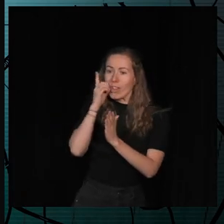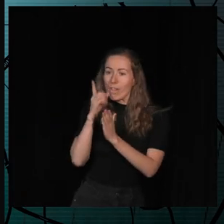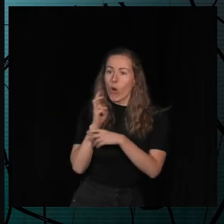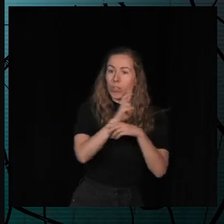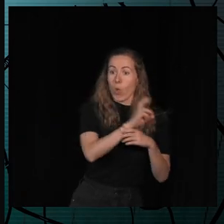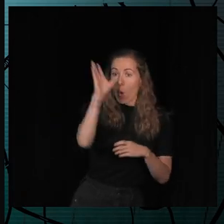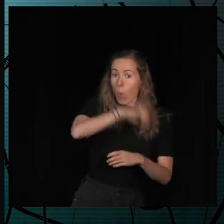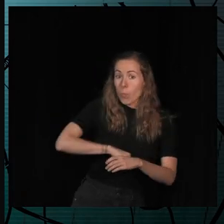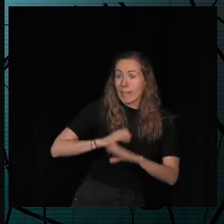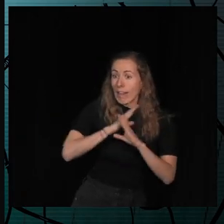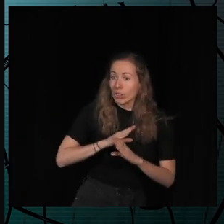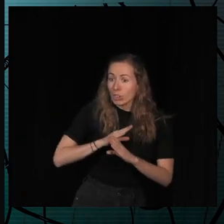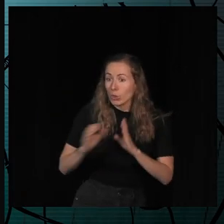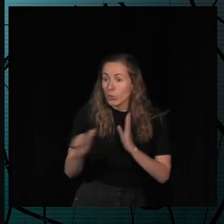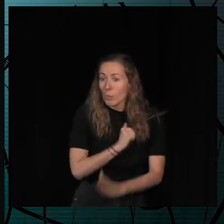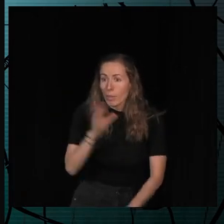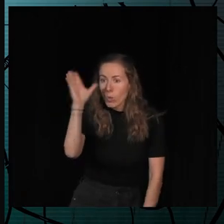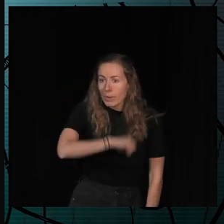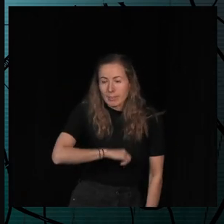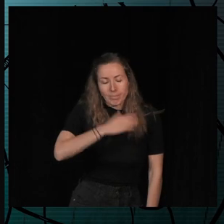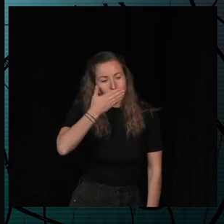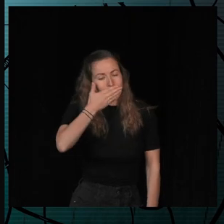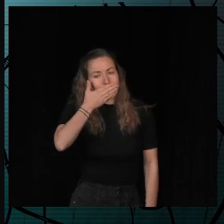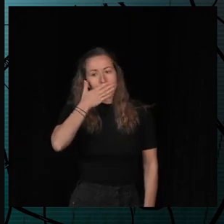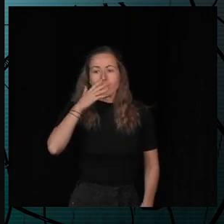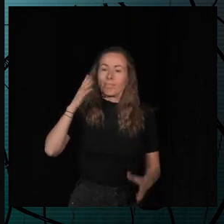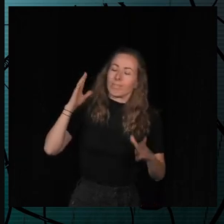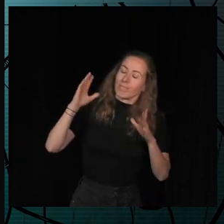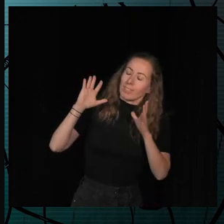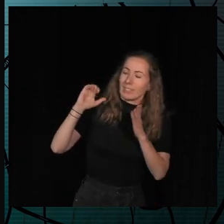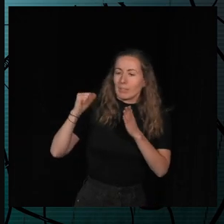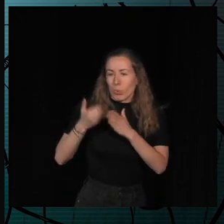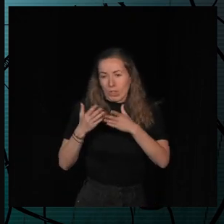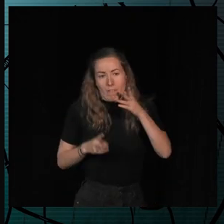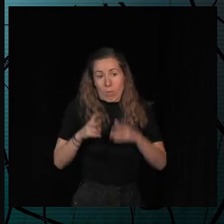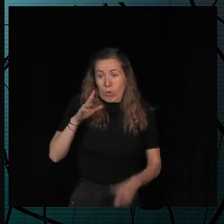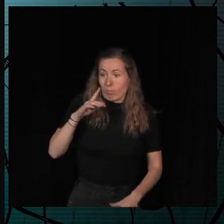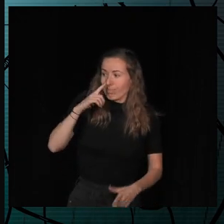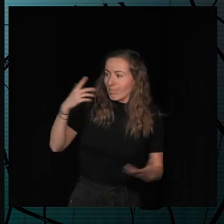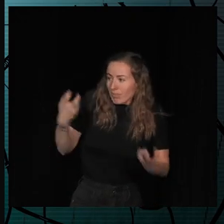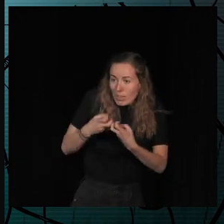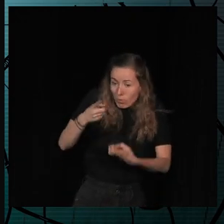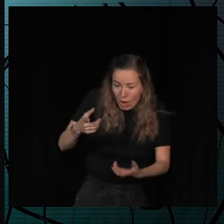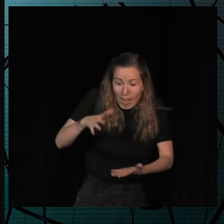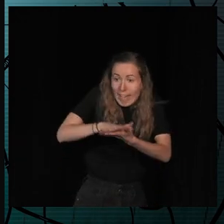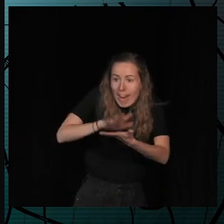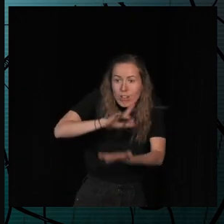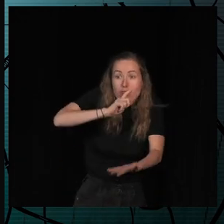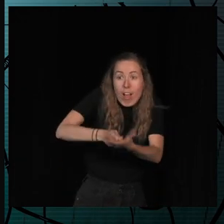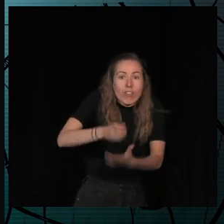pose tout un tas d'autres questions éducatives donc je sais pas si on va s'en sortir en tout on pose beaucoup la question à quel âge on doit acheter un un